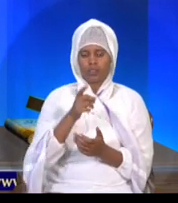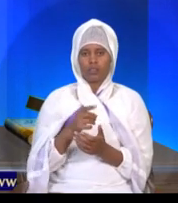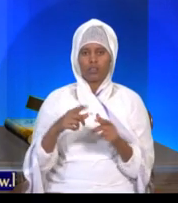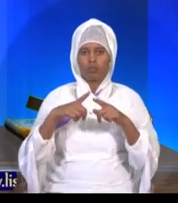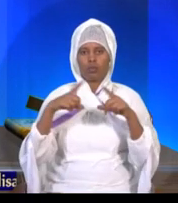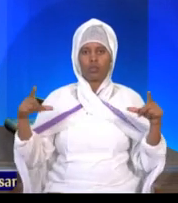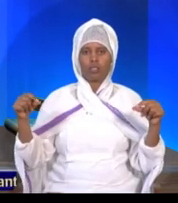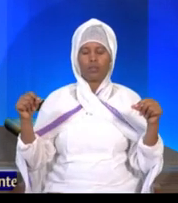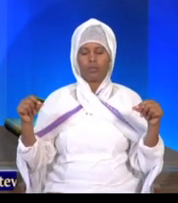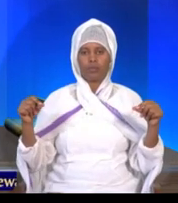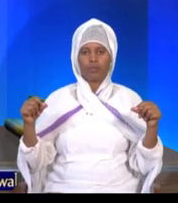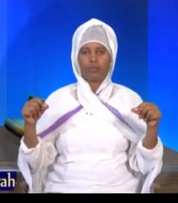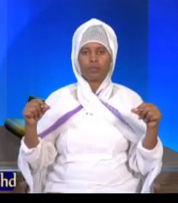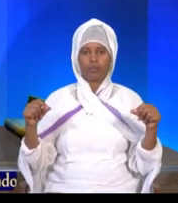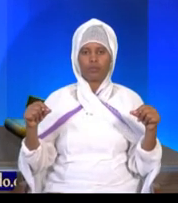نعبنات بوستا